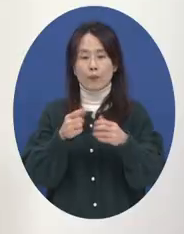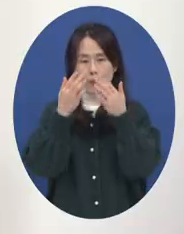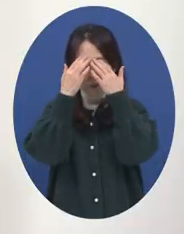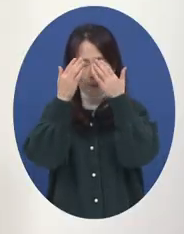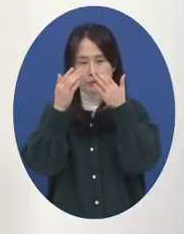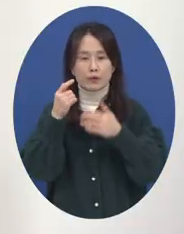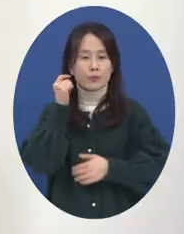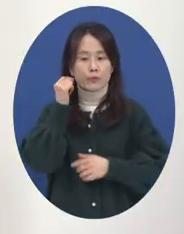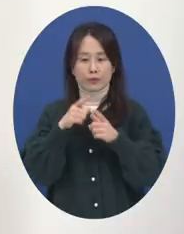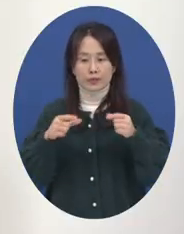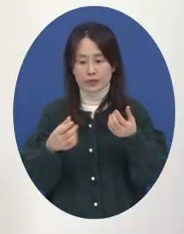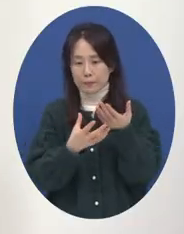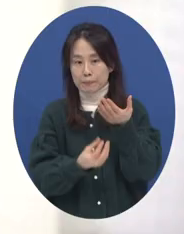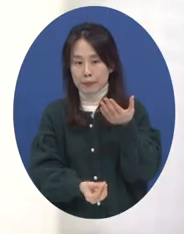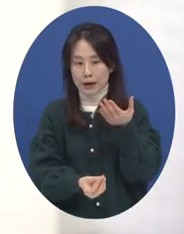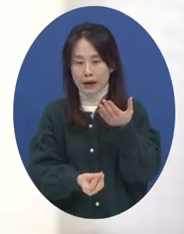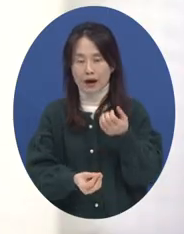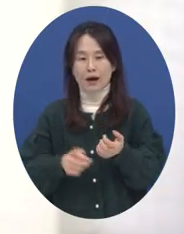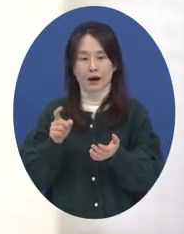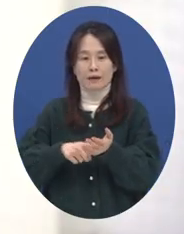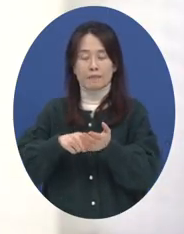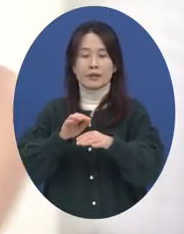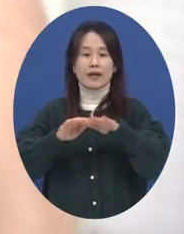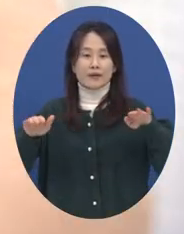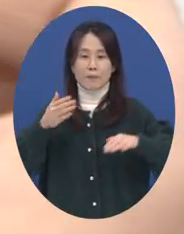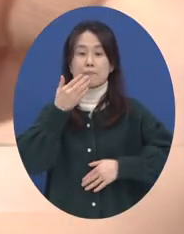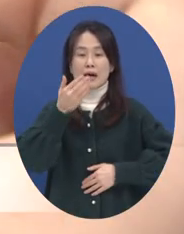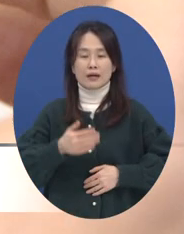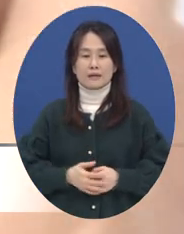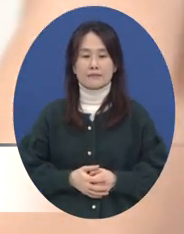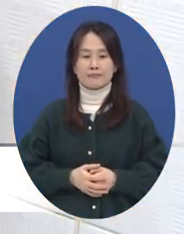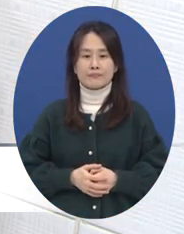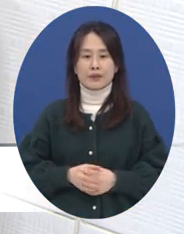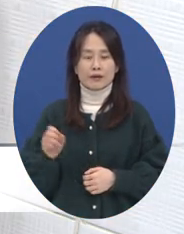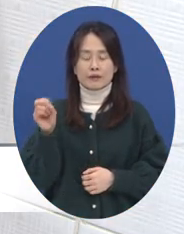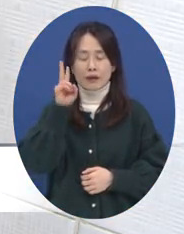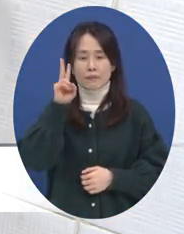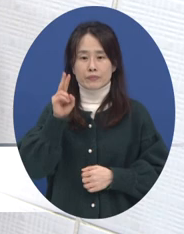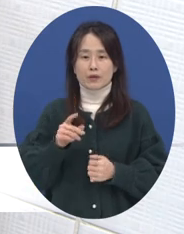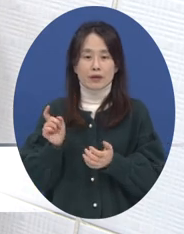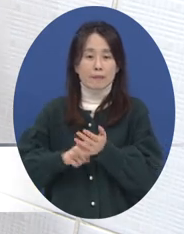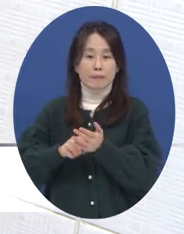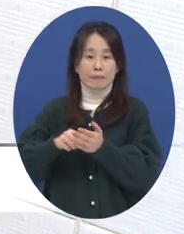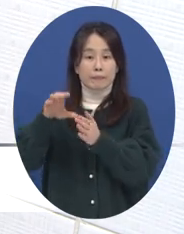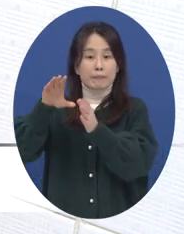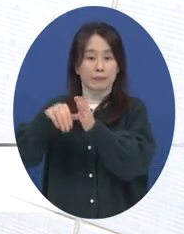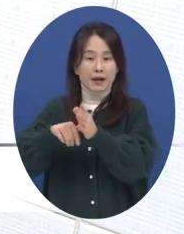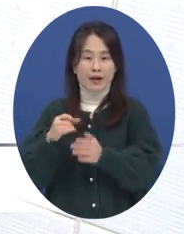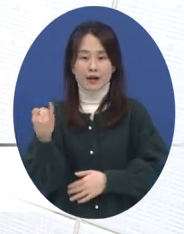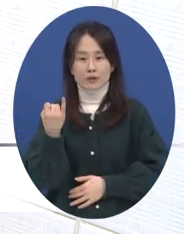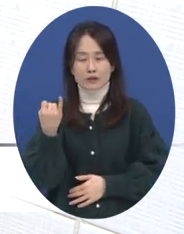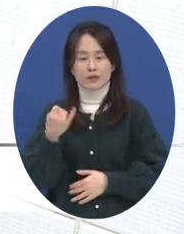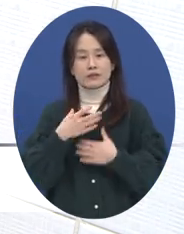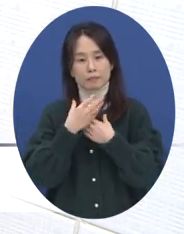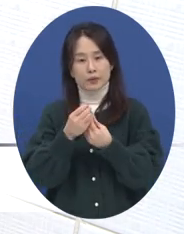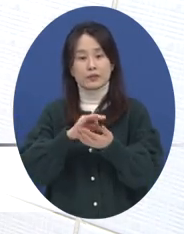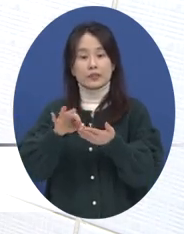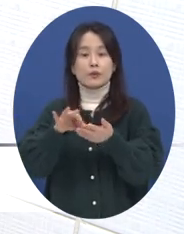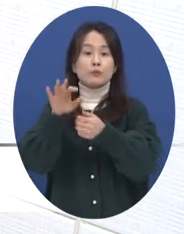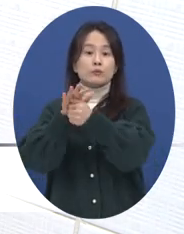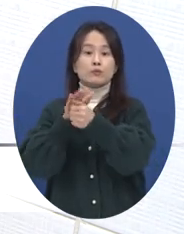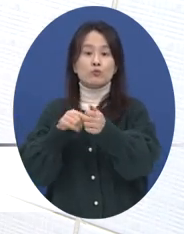무료로 생리대가 나와 급한 상황을 해결할 수 있습니다. 갑작스레 생기는 비상 상황에 여성들이 편하게